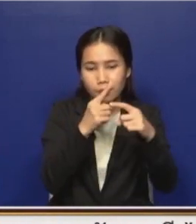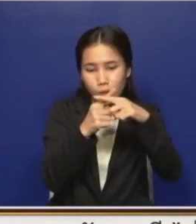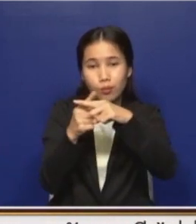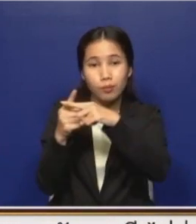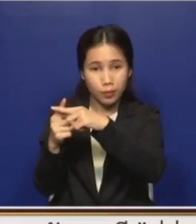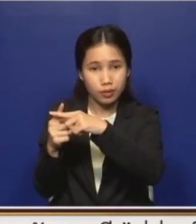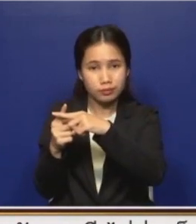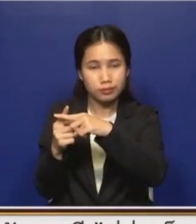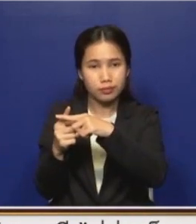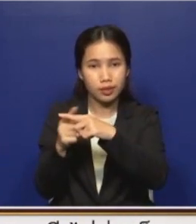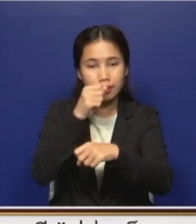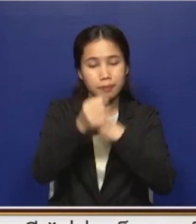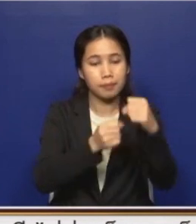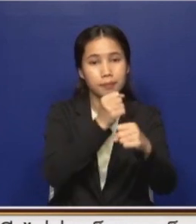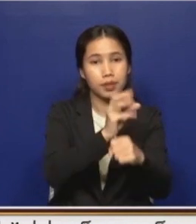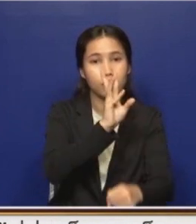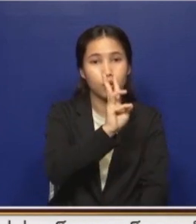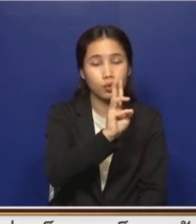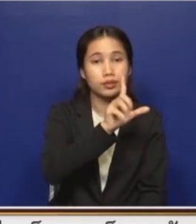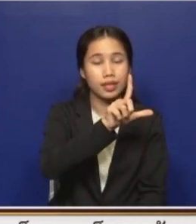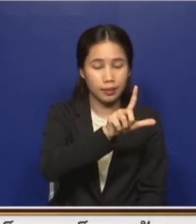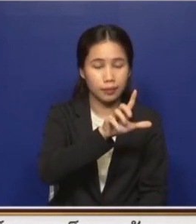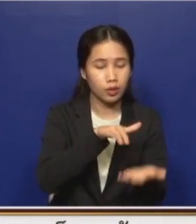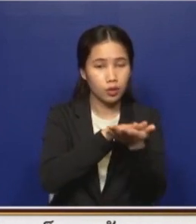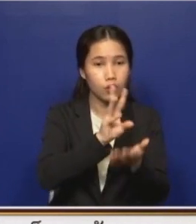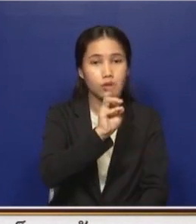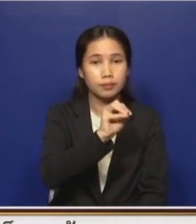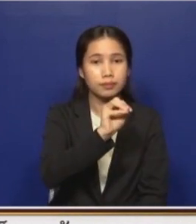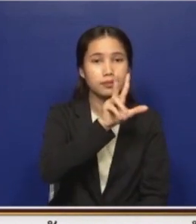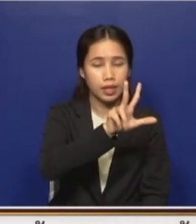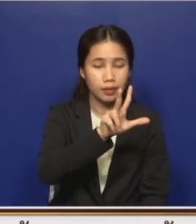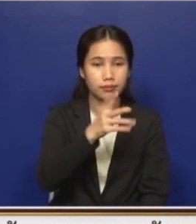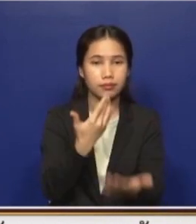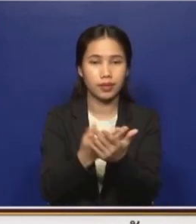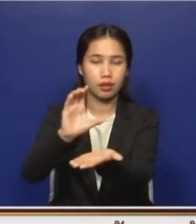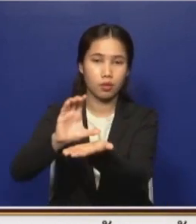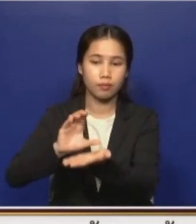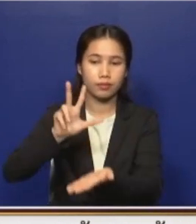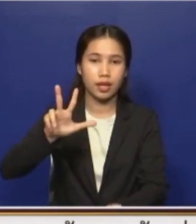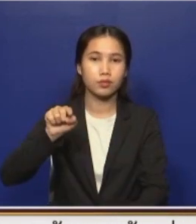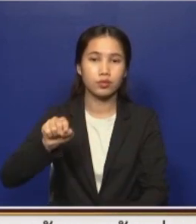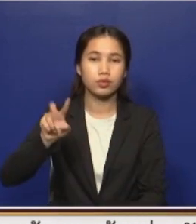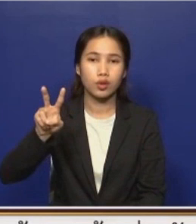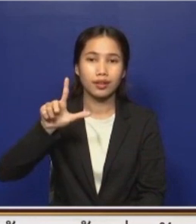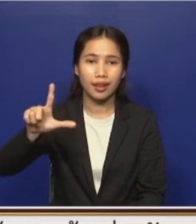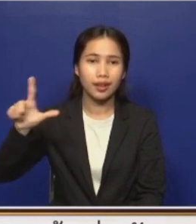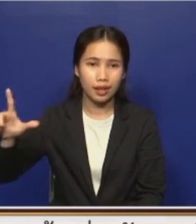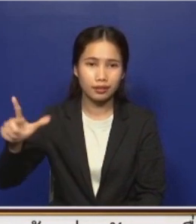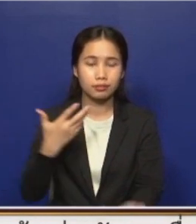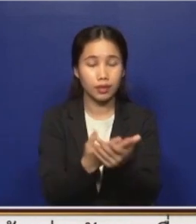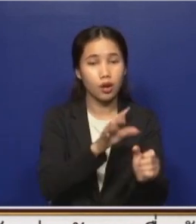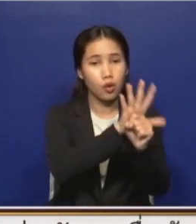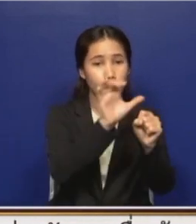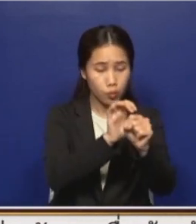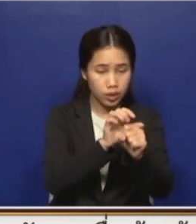ราชกฤษฎีกาโทษนะครับในหนังสือราชกิจจานุเบกษานะออกมาแล้วสำนักงบประมาณตัวเลขปี64เหลื